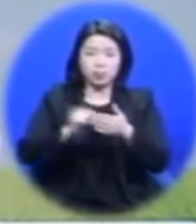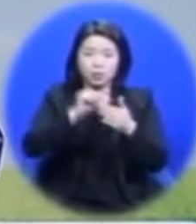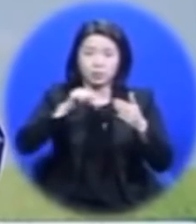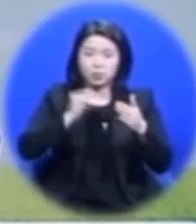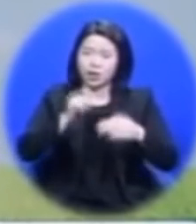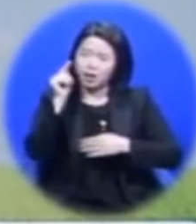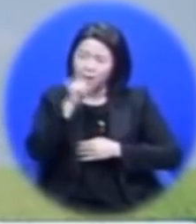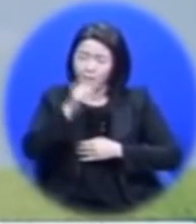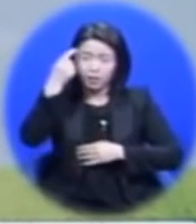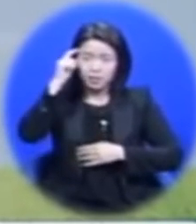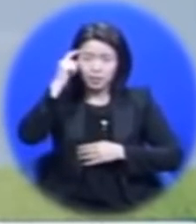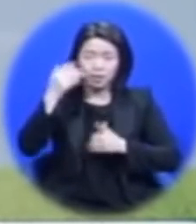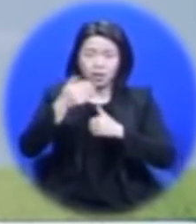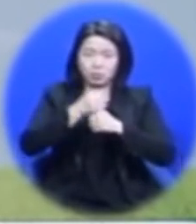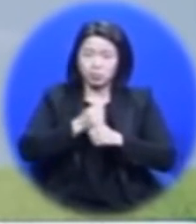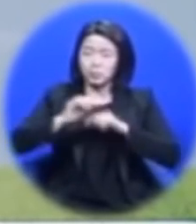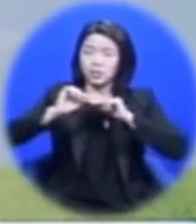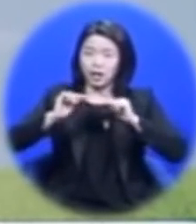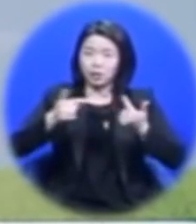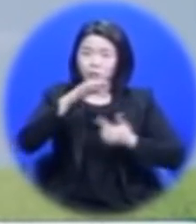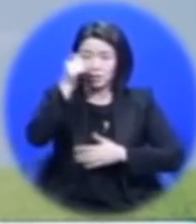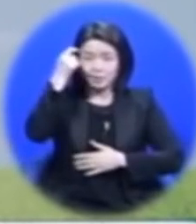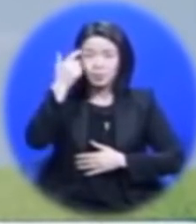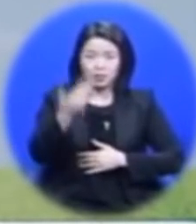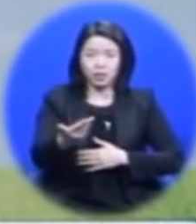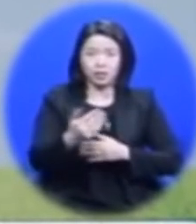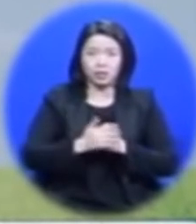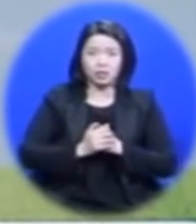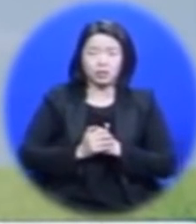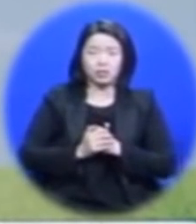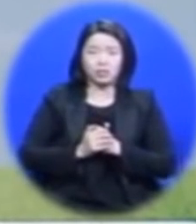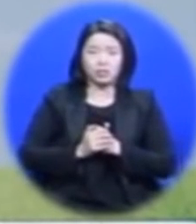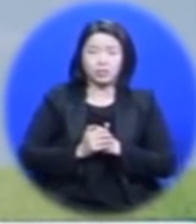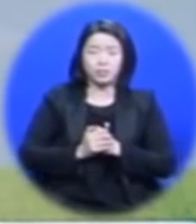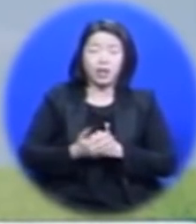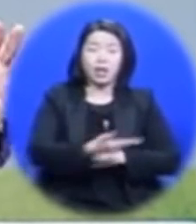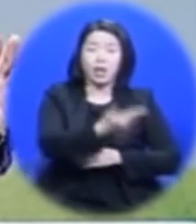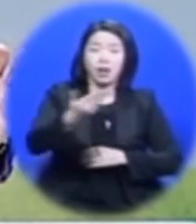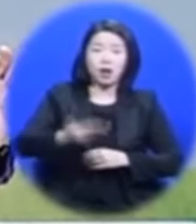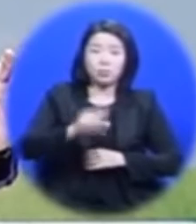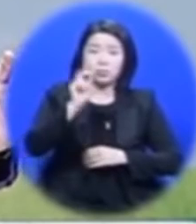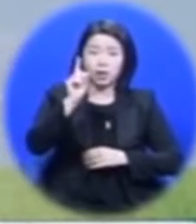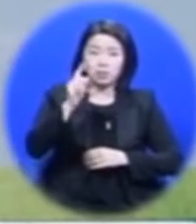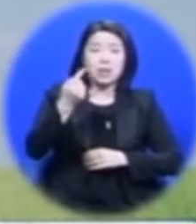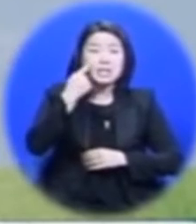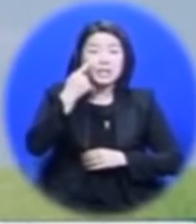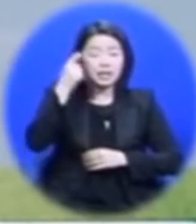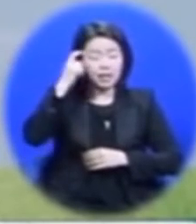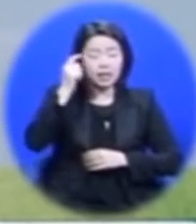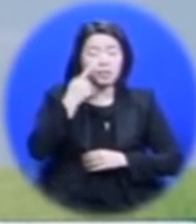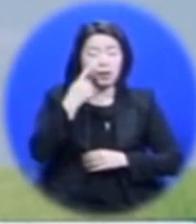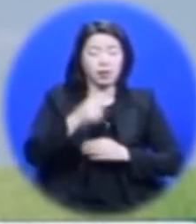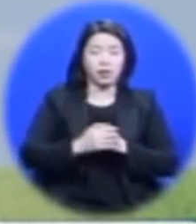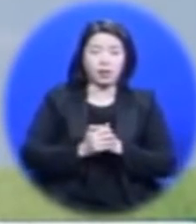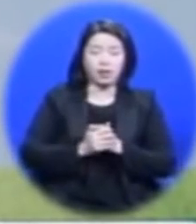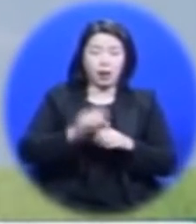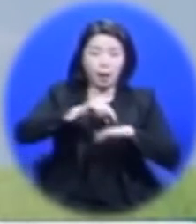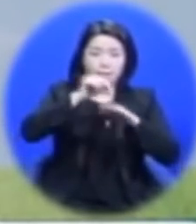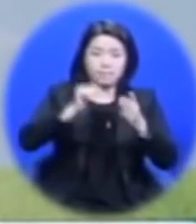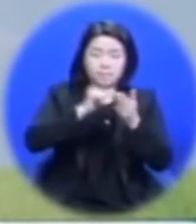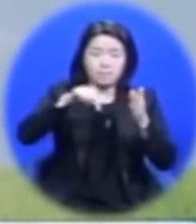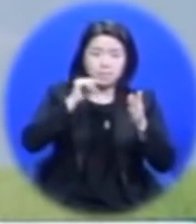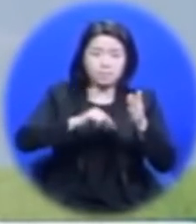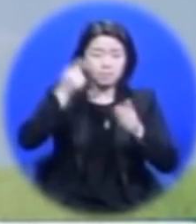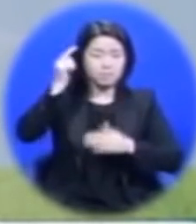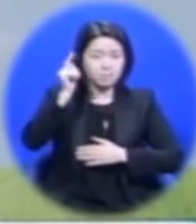악한 생각을 품지 않고 있습니까? 여러분 한번 생각해 보십시오. 마음에 악한 생각을 품고